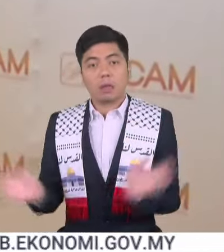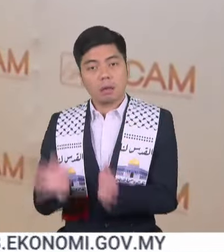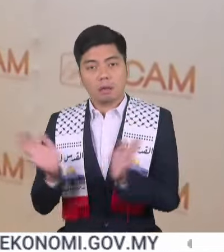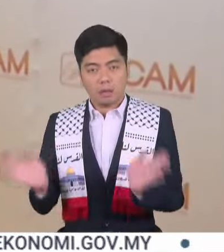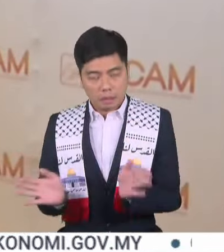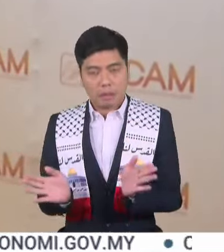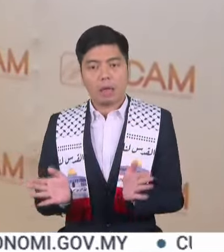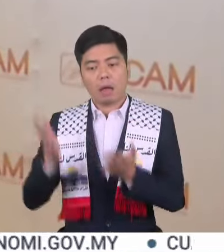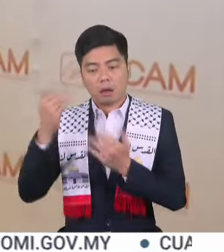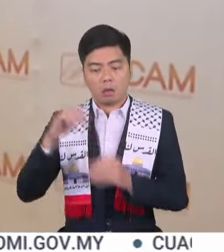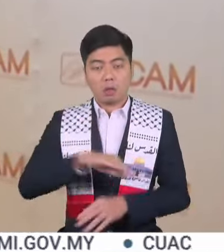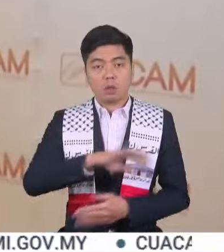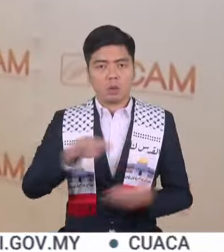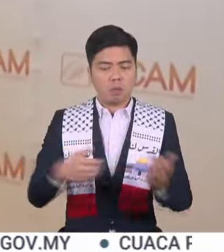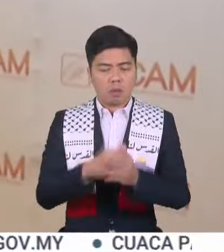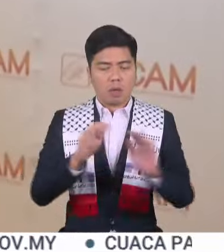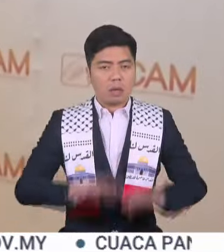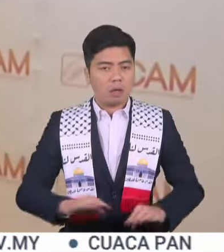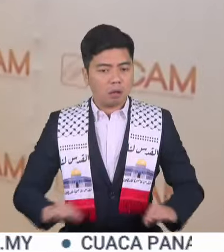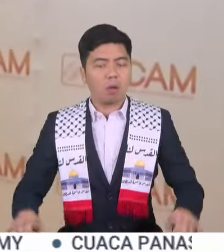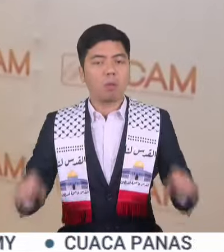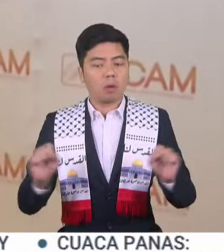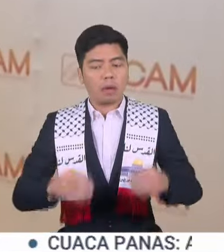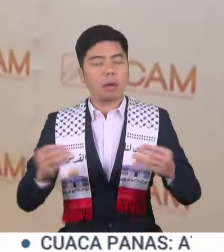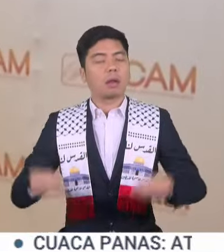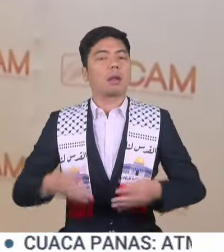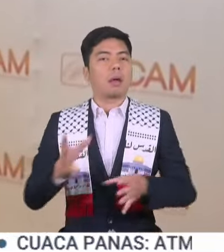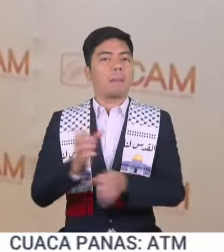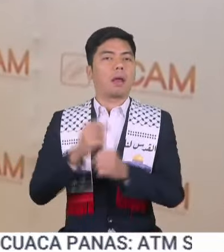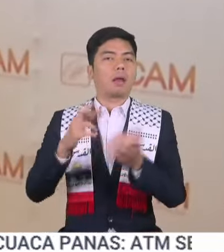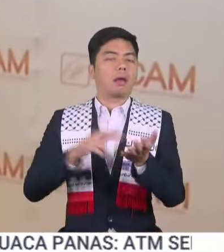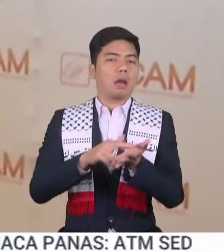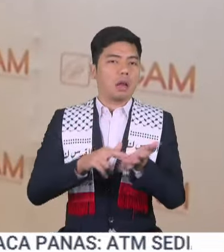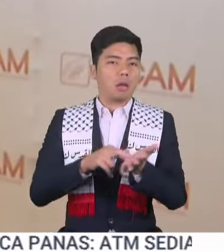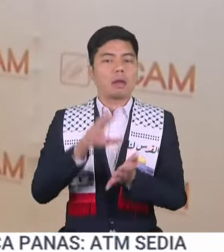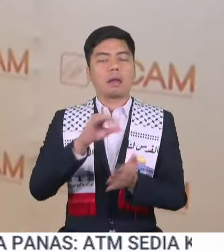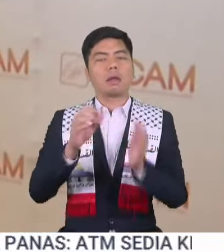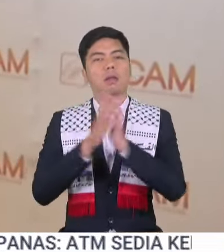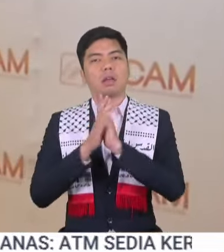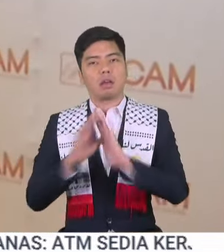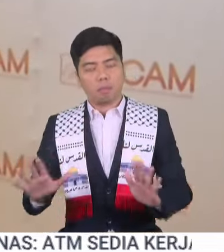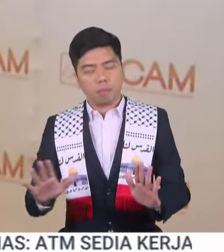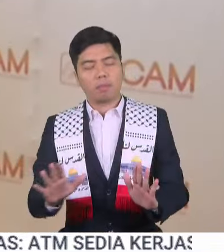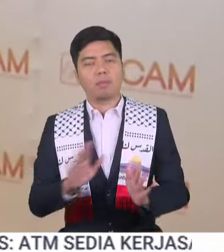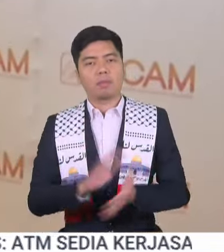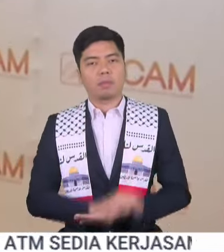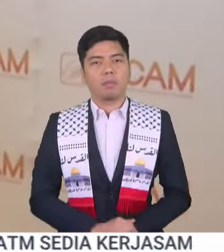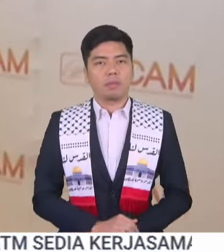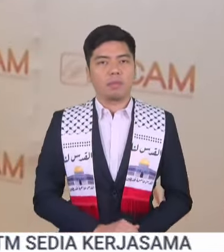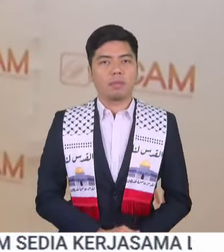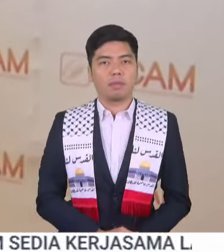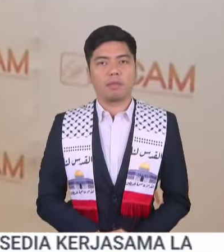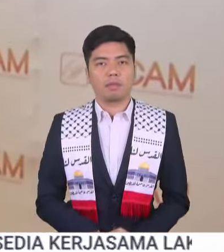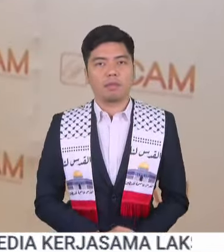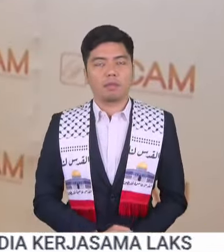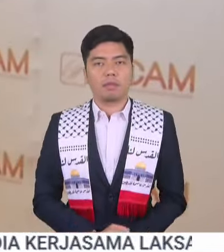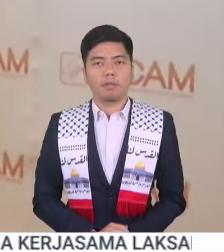setiap satu anak yang boleh diberi rawatan dan diselamatkan dapat diselamatkan.